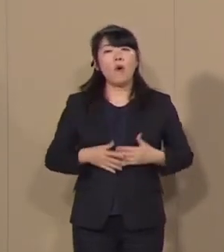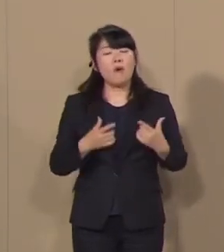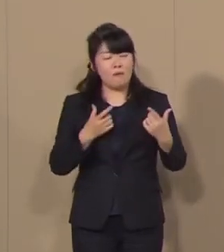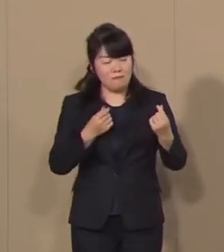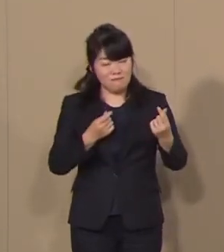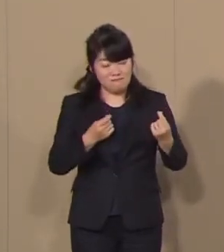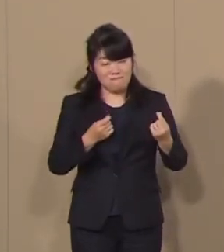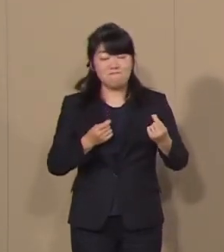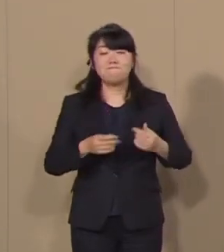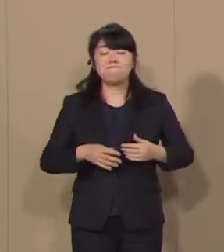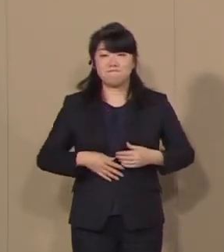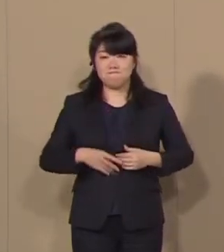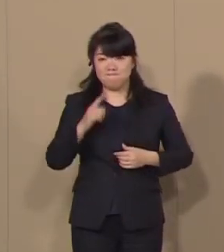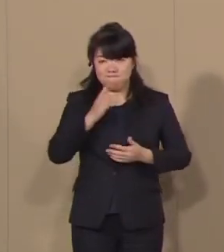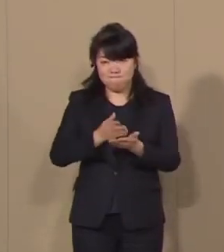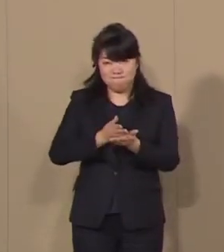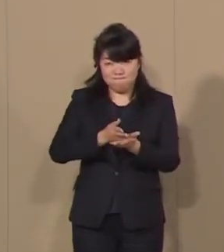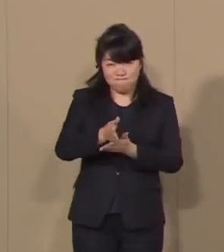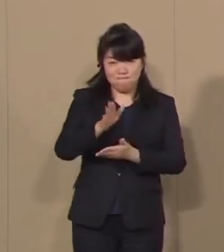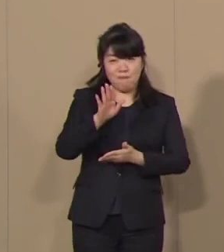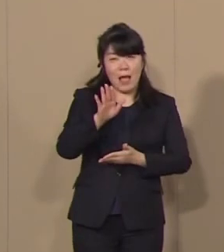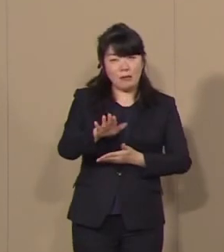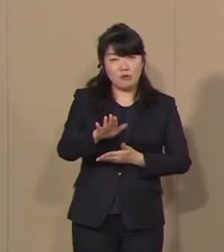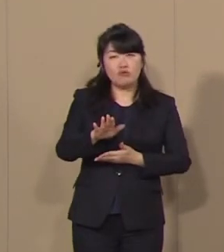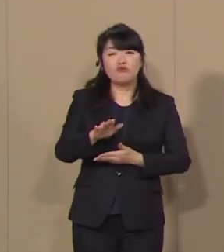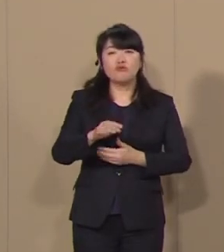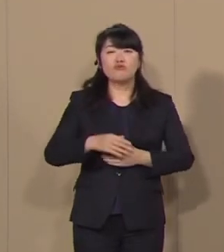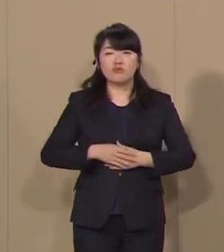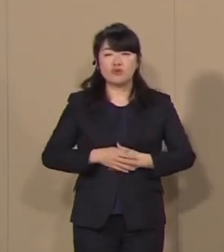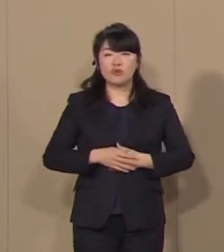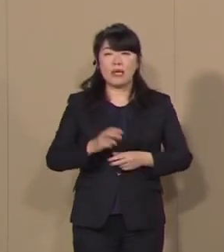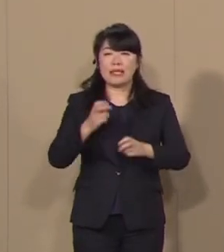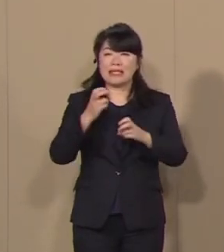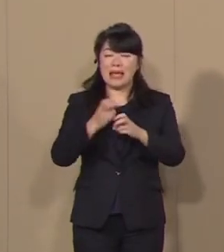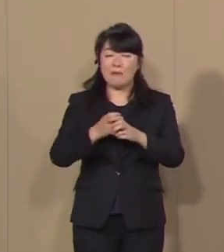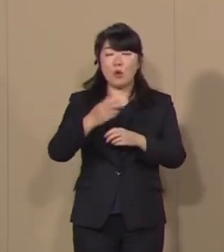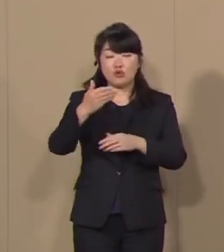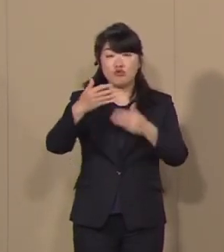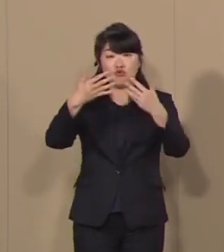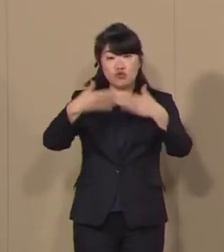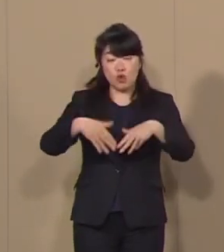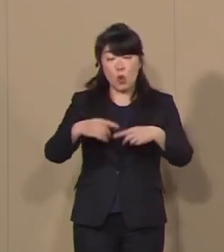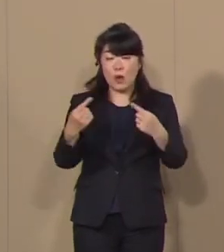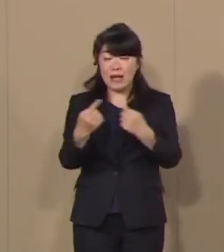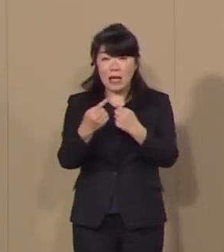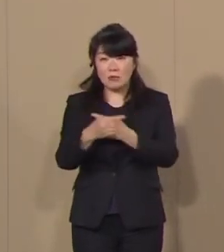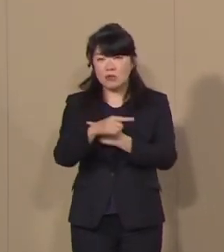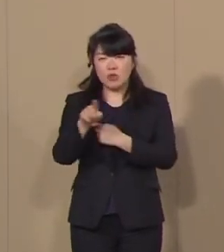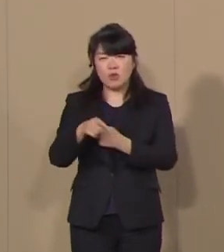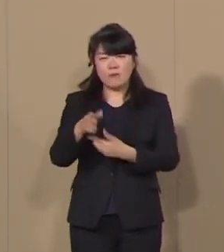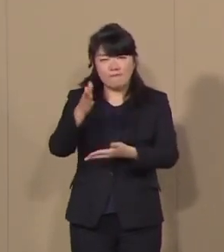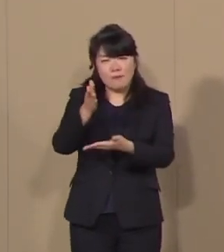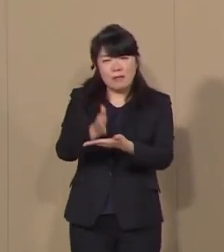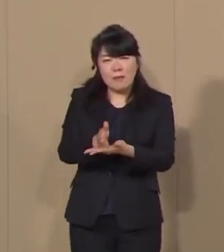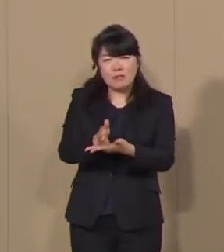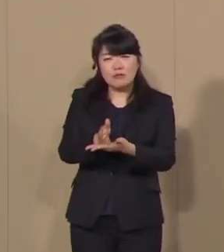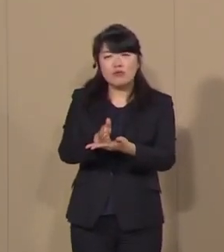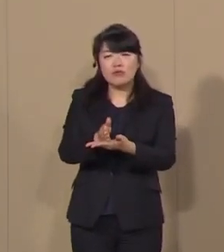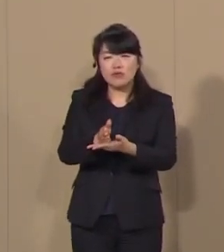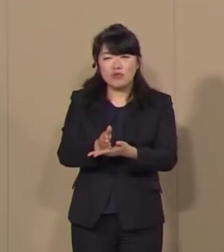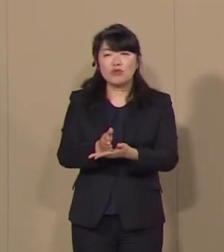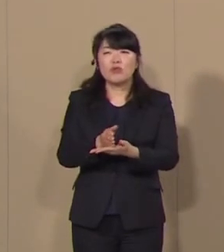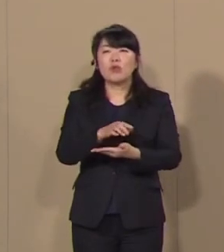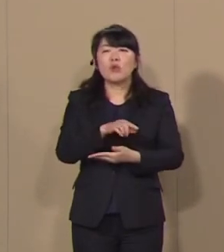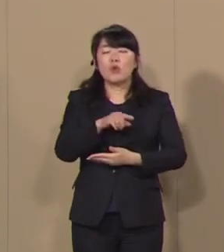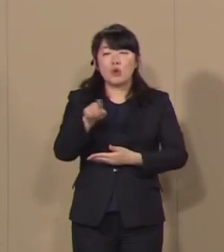まさにブレない生徒社民党憲法9条改悪を阻止し計遠方を生かしていくそんな社民